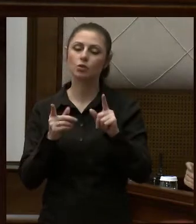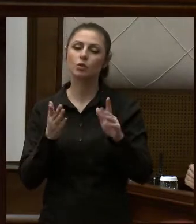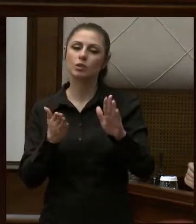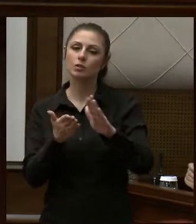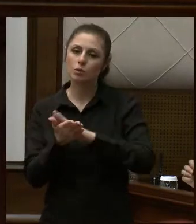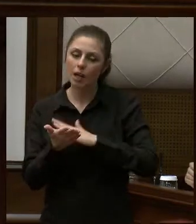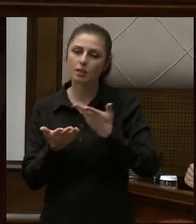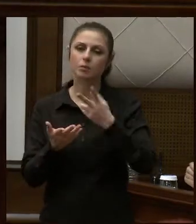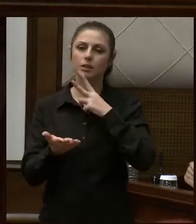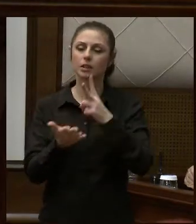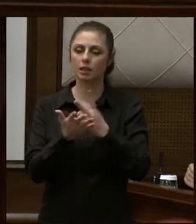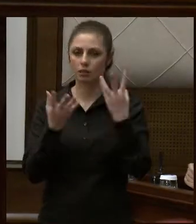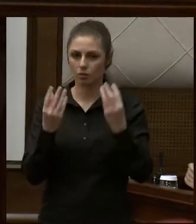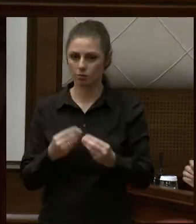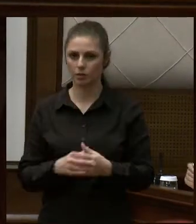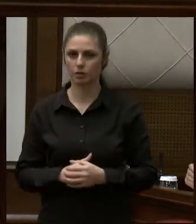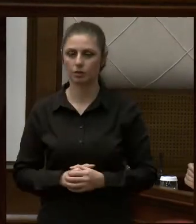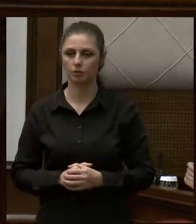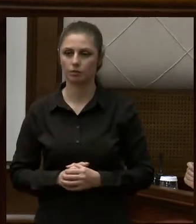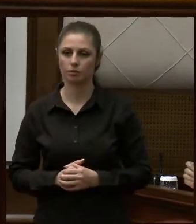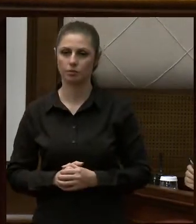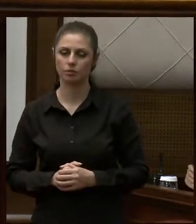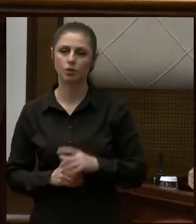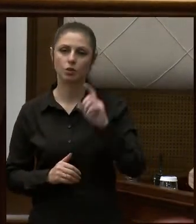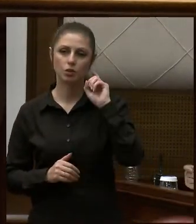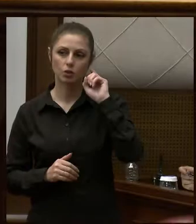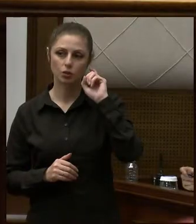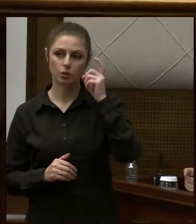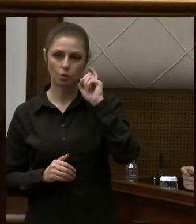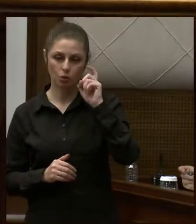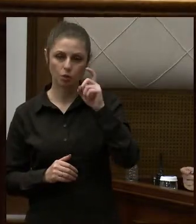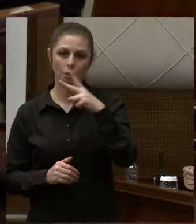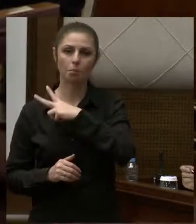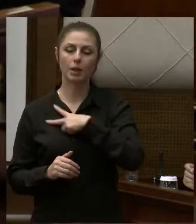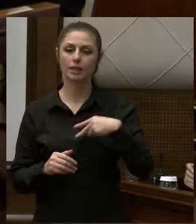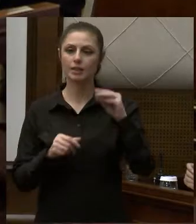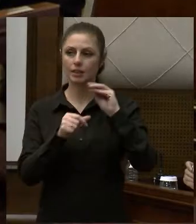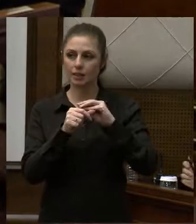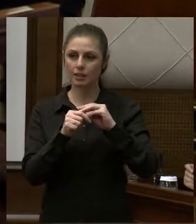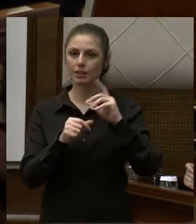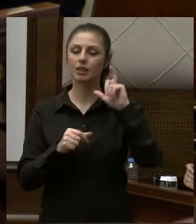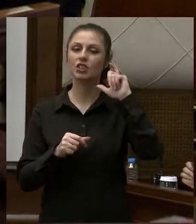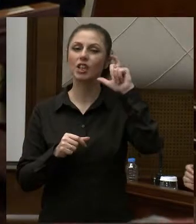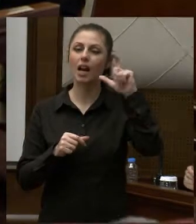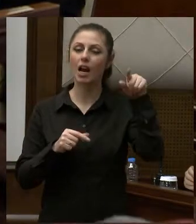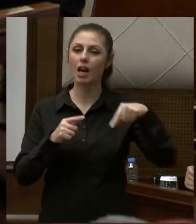müzakeresi ve karara bağlanması. 9. Belediyemiz sınırlarında bulunan Celaliye